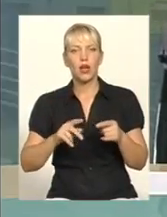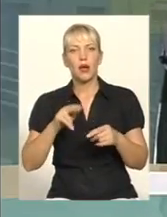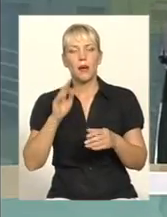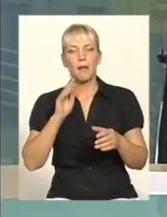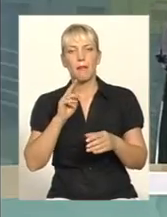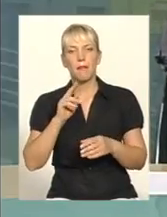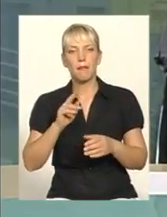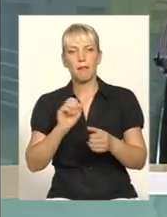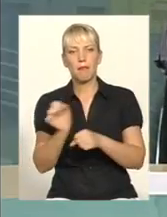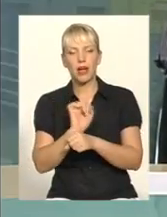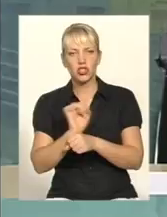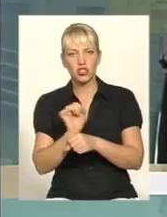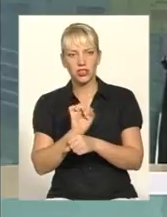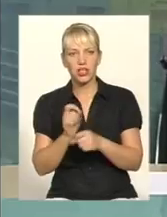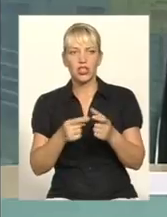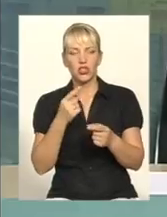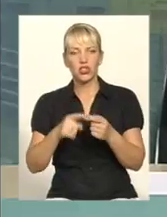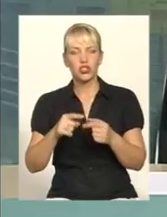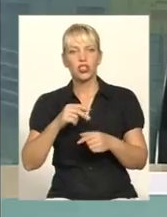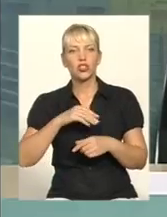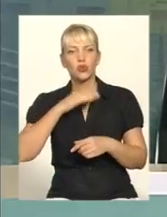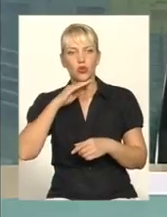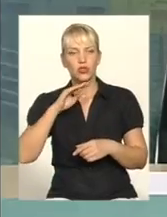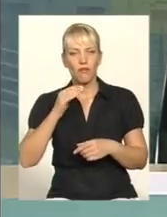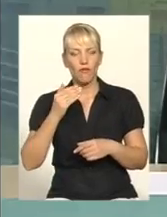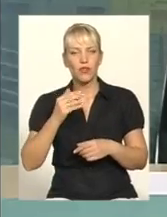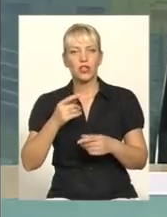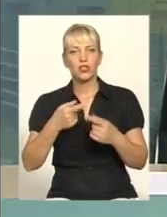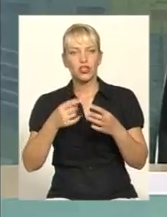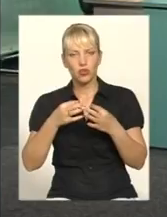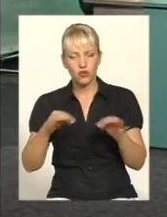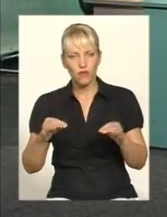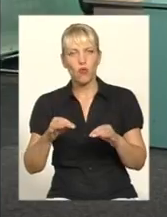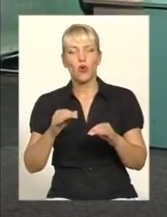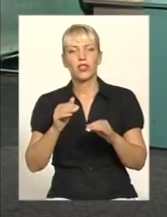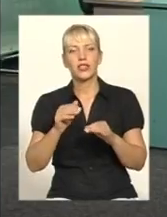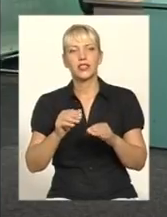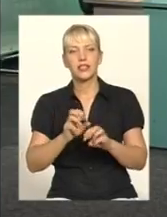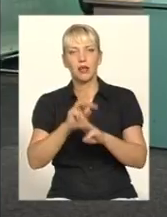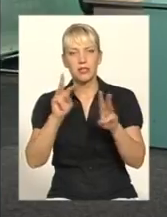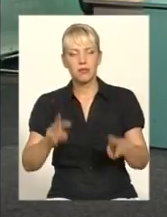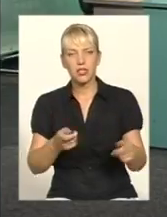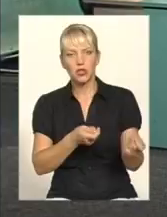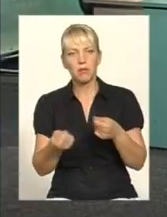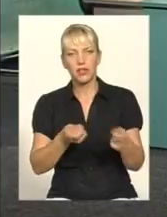і чи дозволить воно забезпечити повний підвіз учнів якісно і